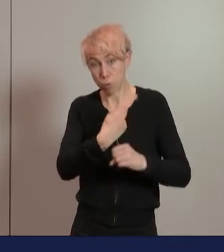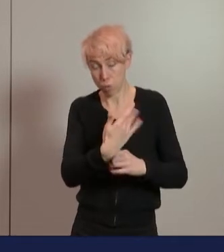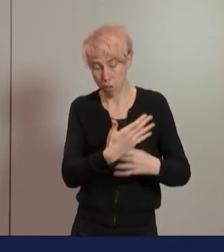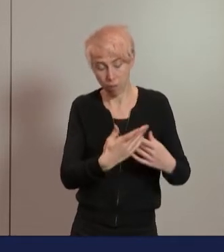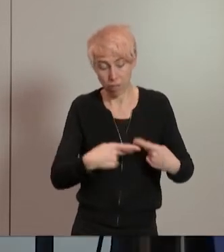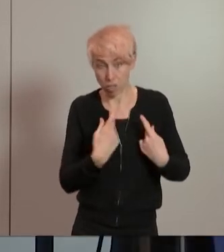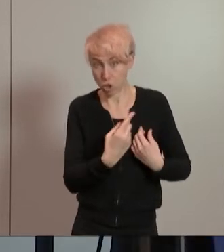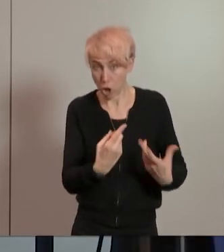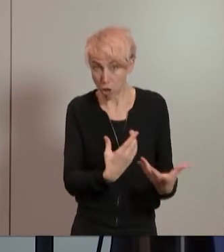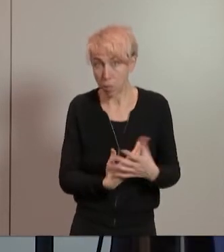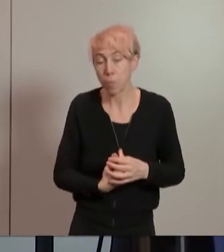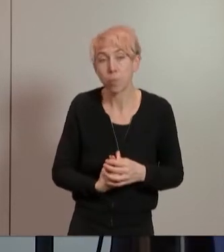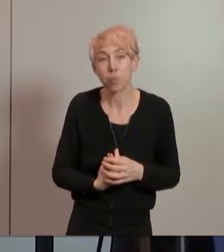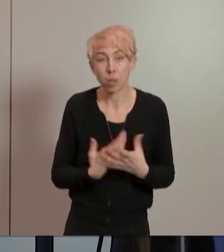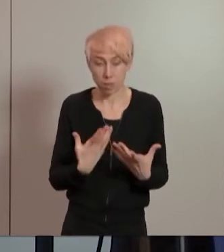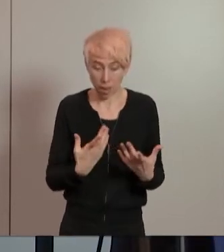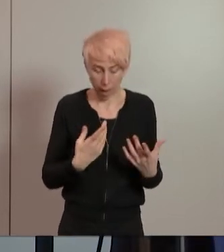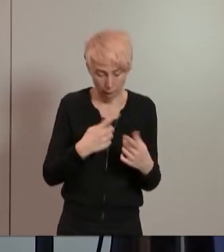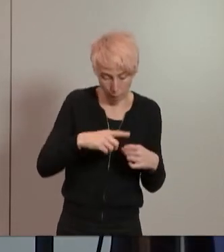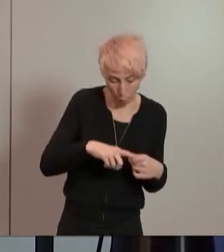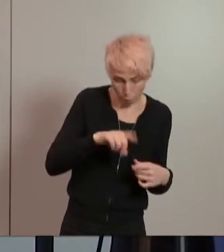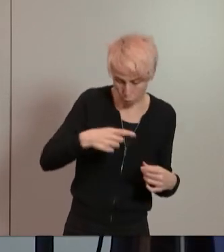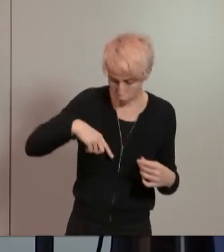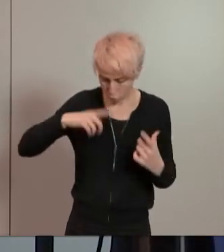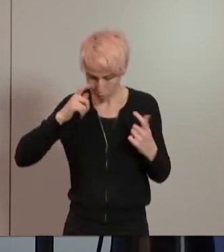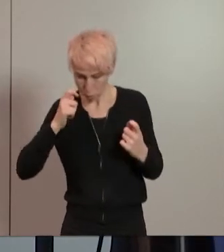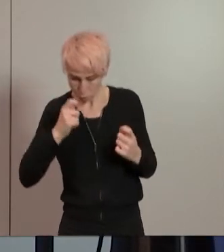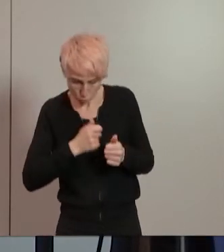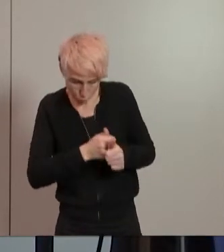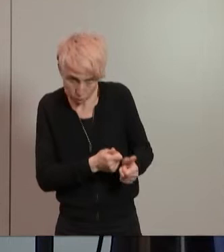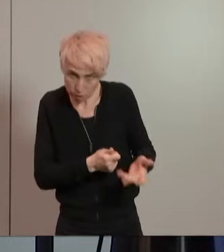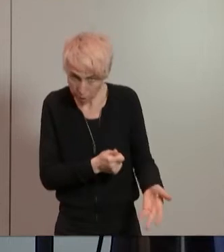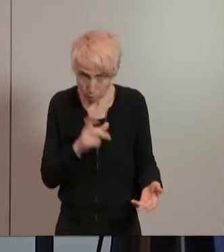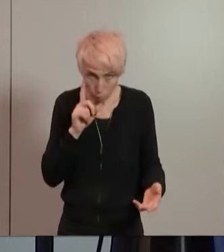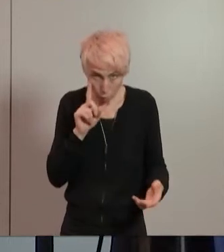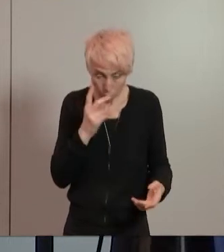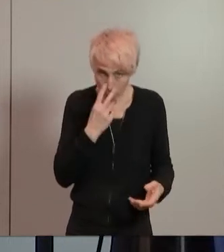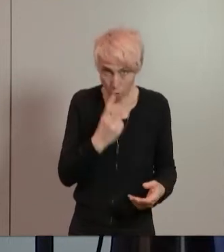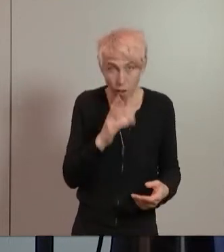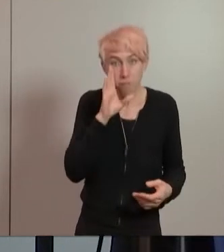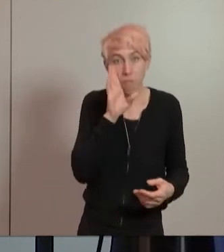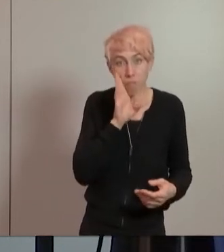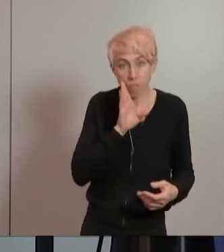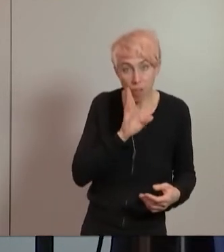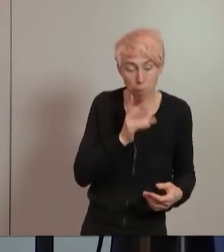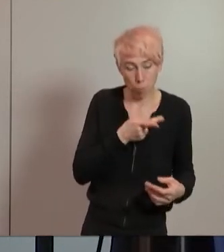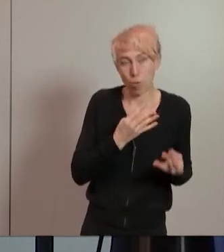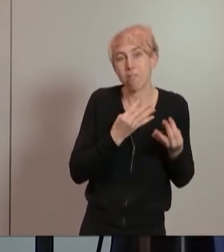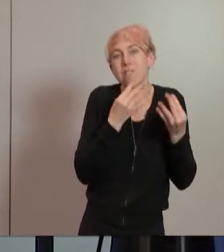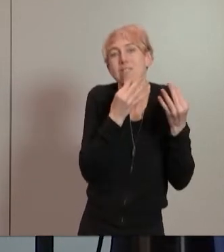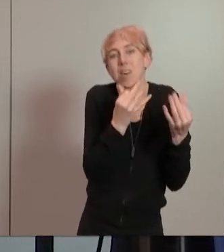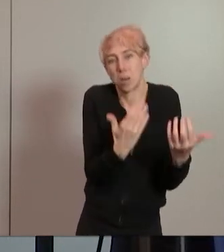doivent donc être pris en compte dans les politiques publiques que nous menons, puisqu'on voit que les femmes sont en situation plus fréquemment de